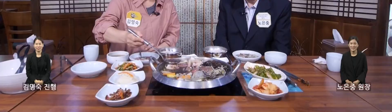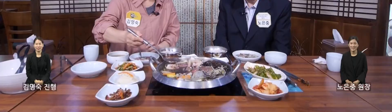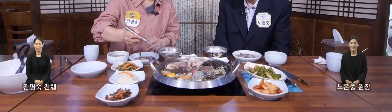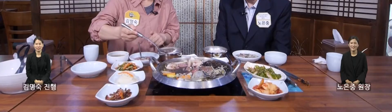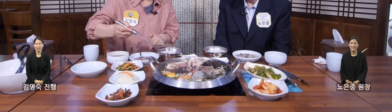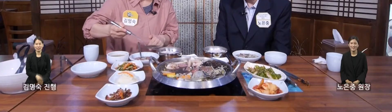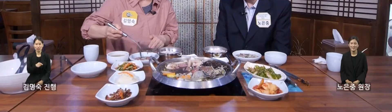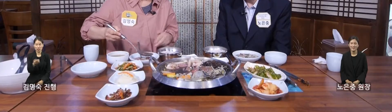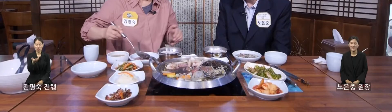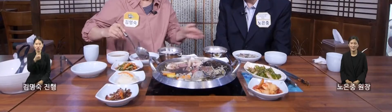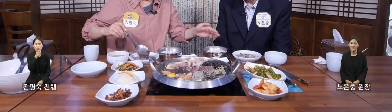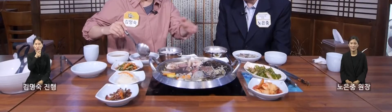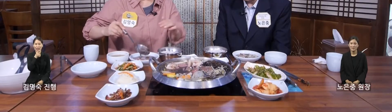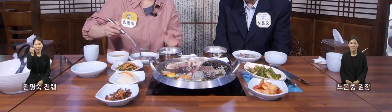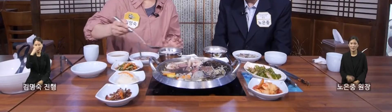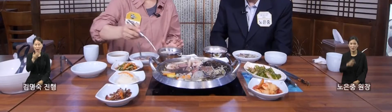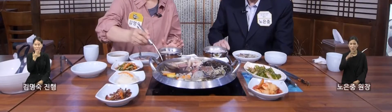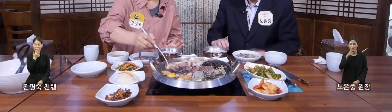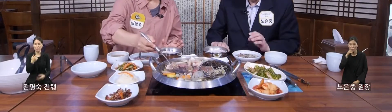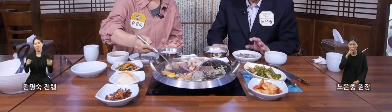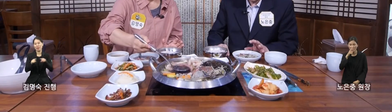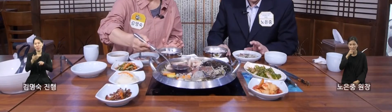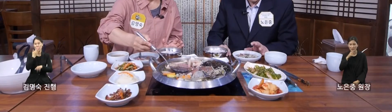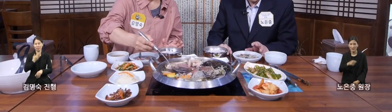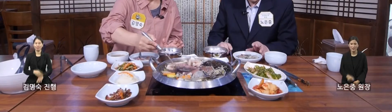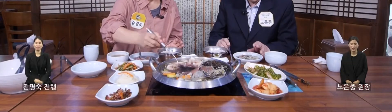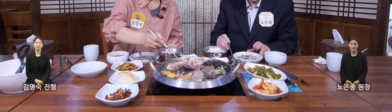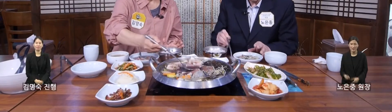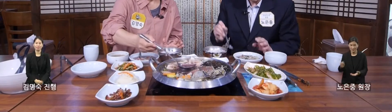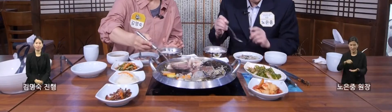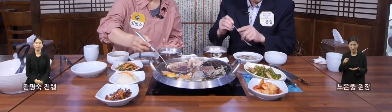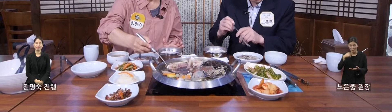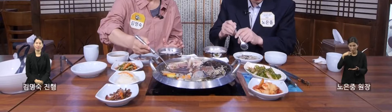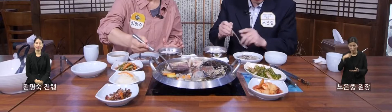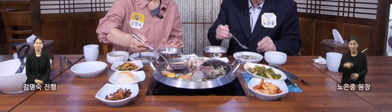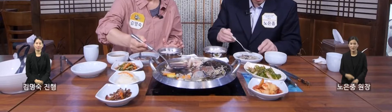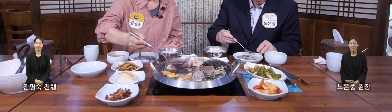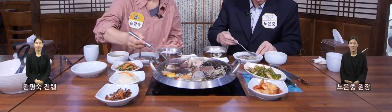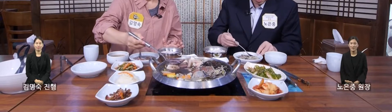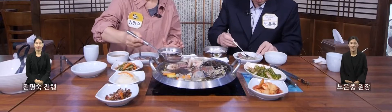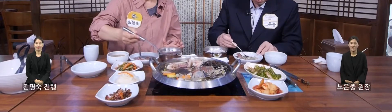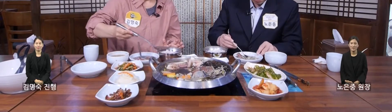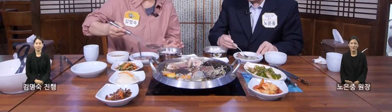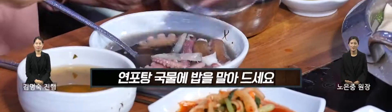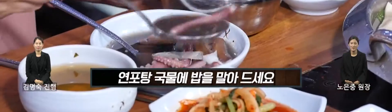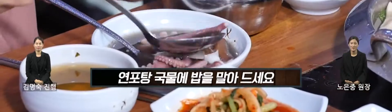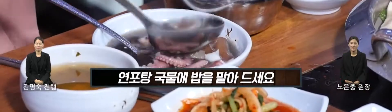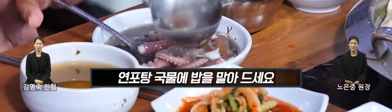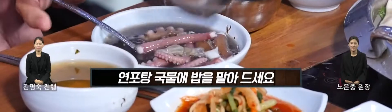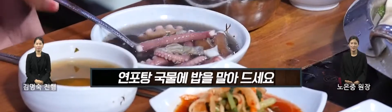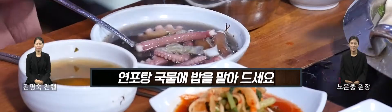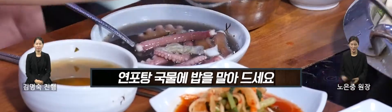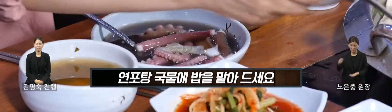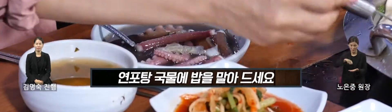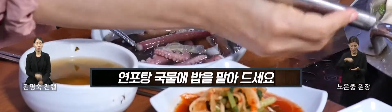같아요? 여기는 이제 국물에 그냥 밥 같이 같이 그냥 드시면 될 것 같아요. 예. 뭐 말아 먹거나 뭐